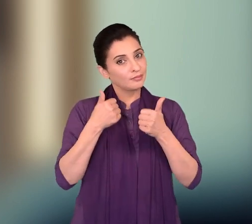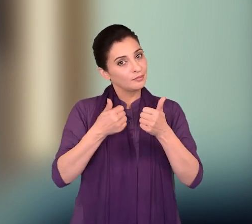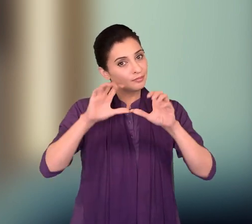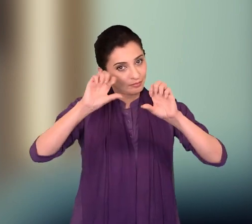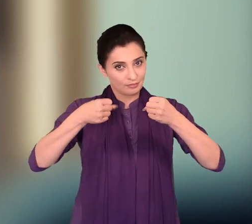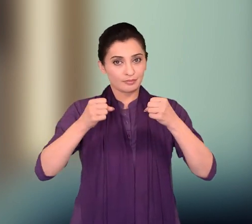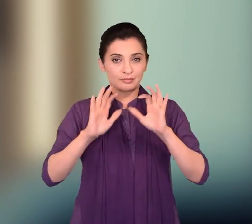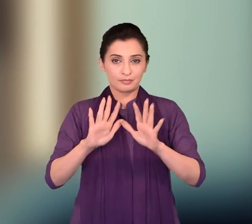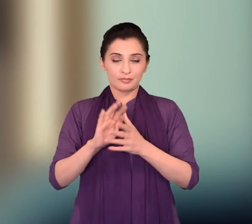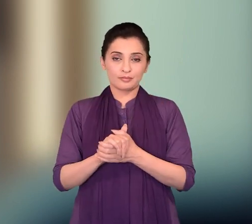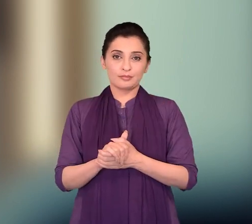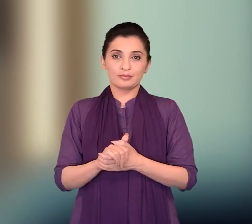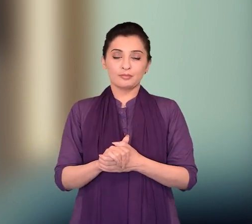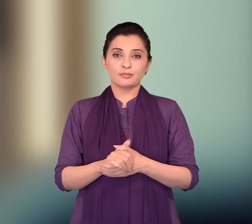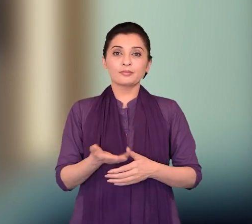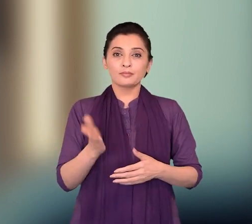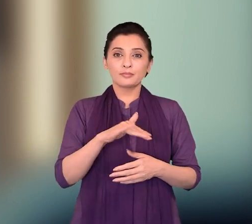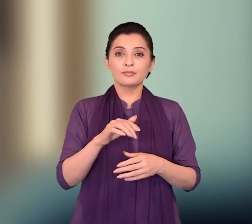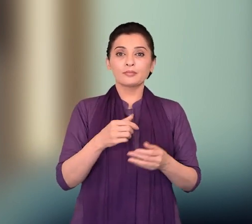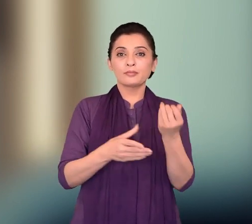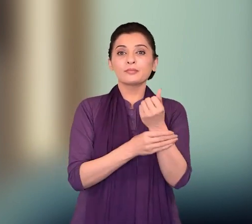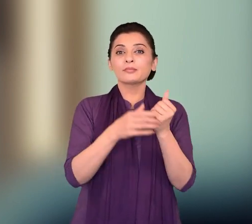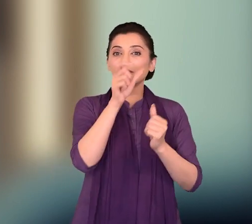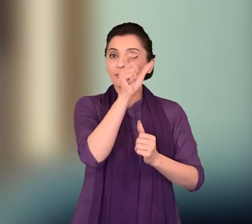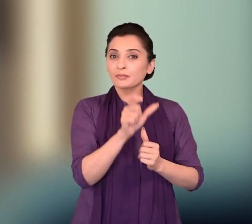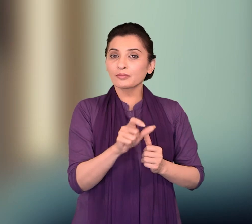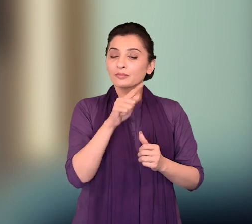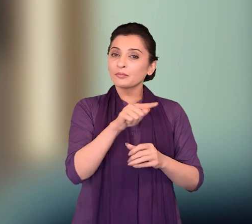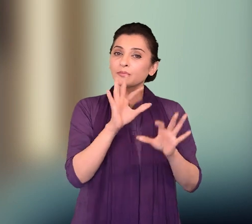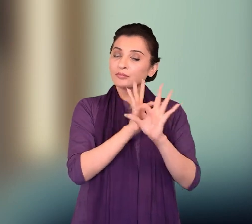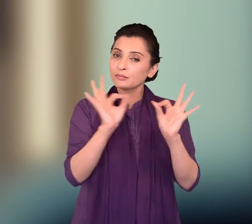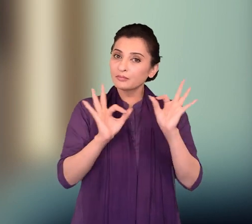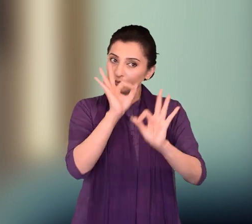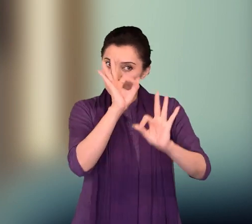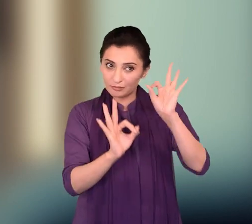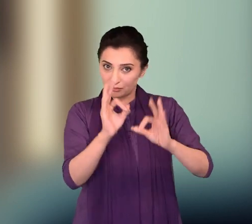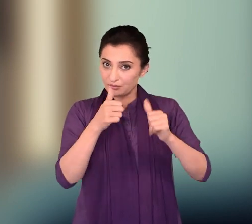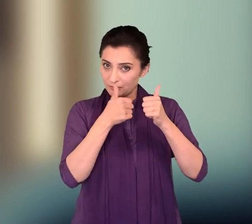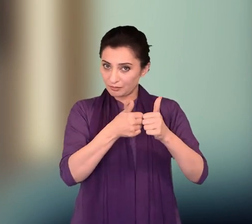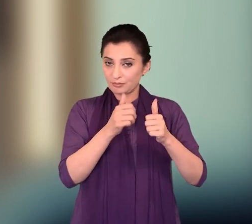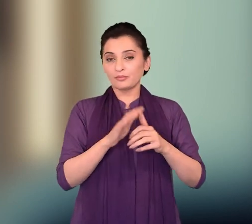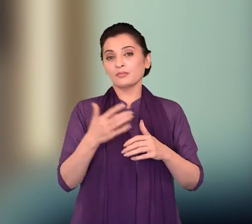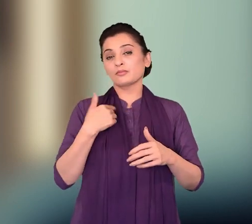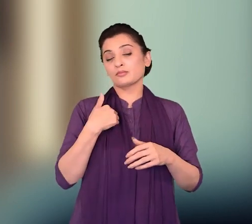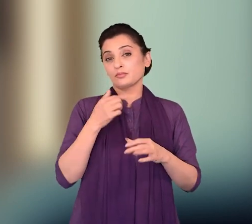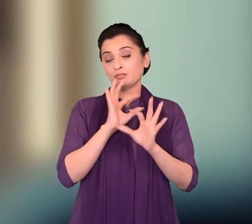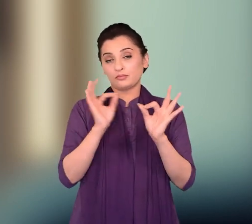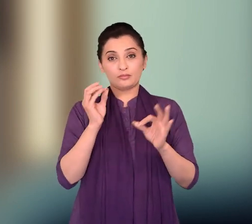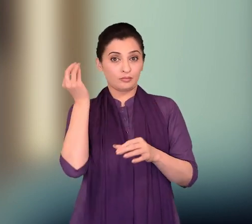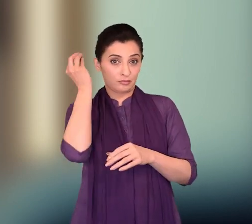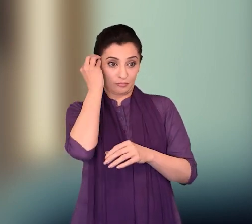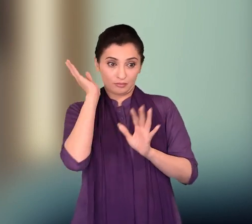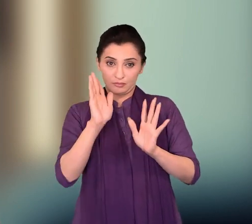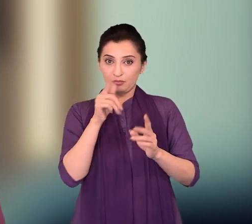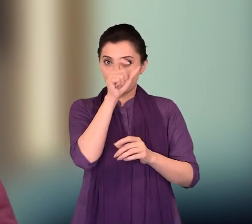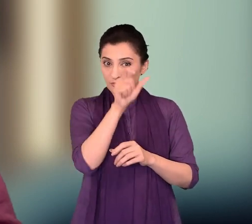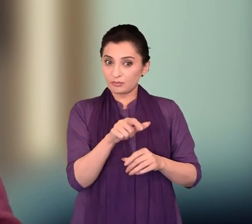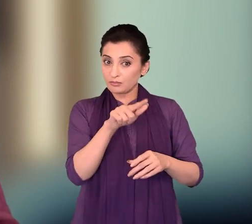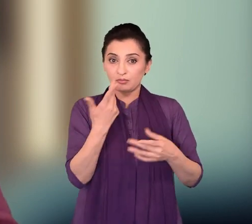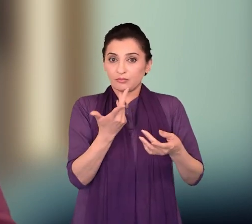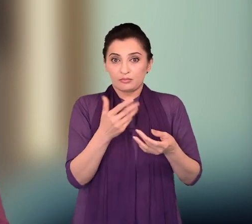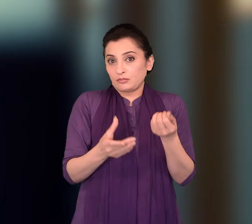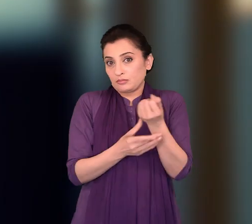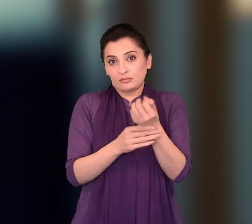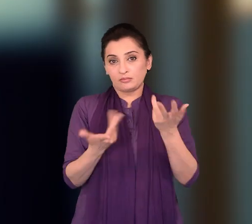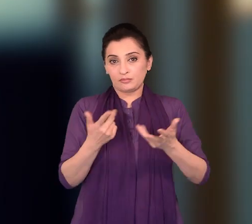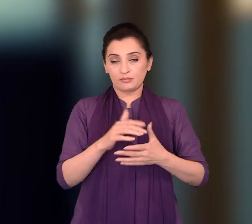اور میری نیت بھی یہ ہے کہ میں اپنے پیشنٹ کو سیٹسفائی کر سکوں اور میں خود بھی سیٹسفائیڈ ہوں ایز اے